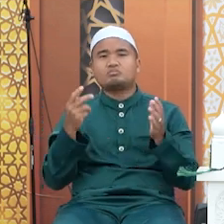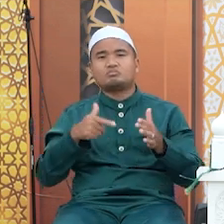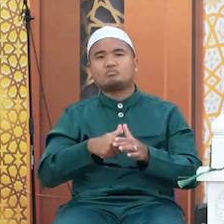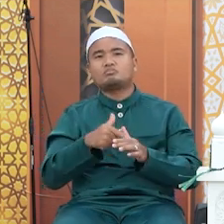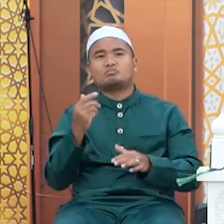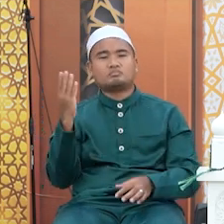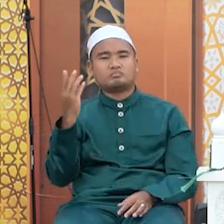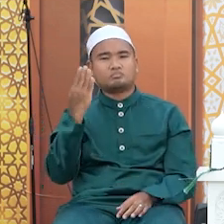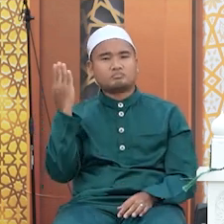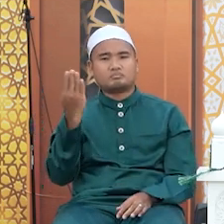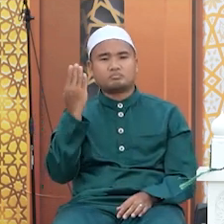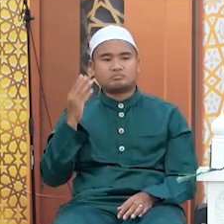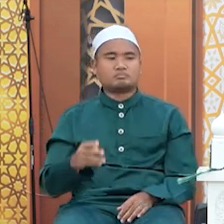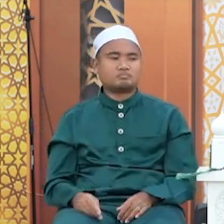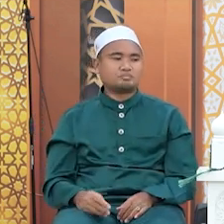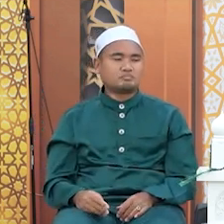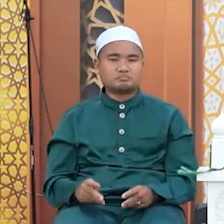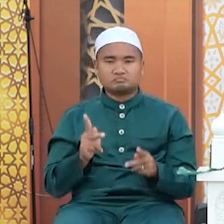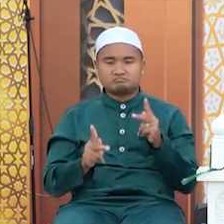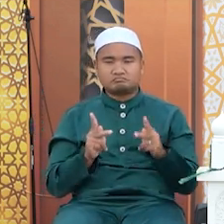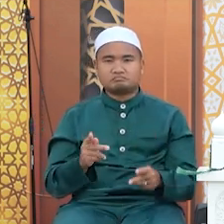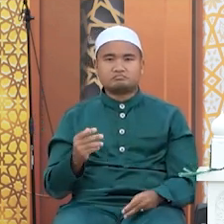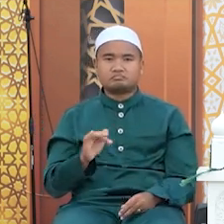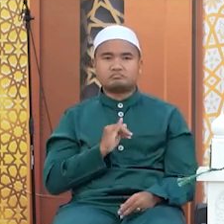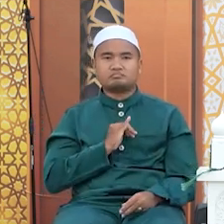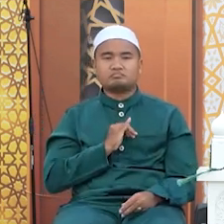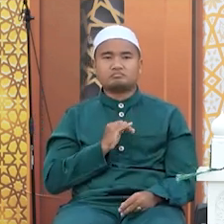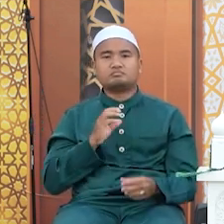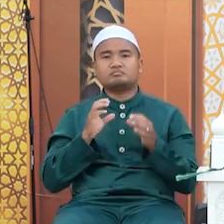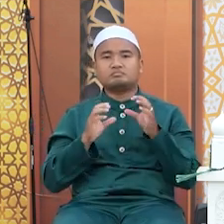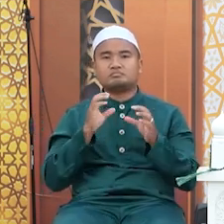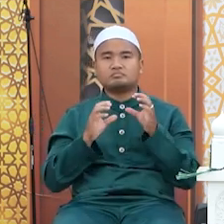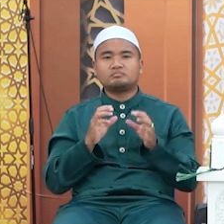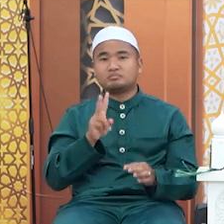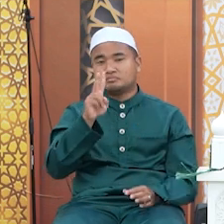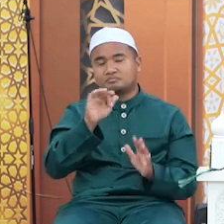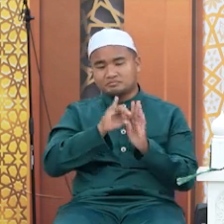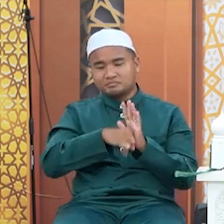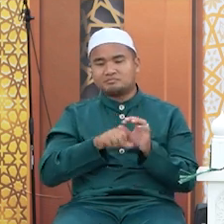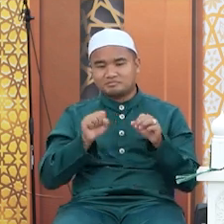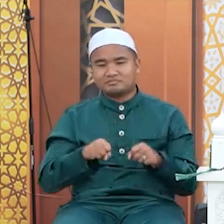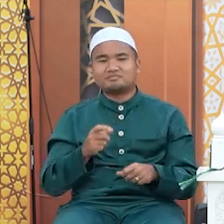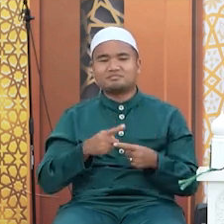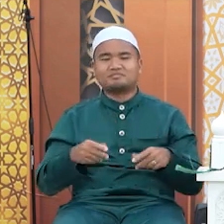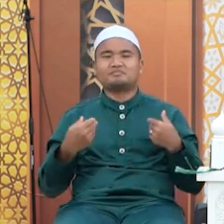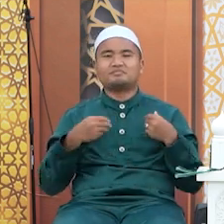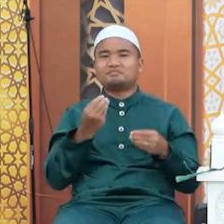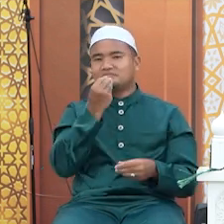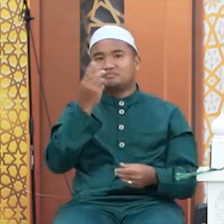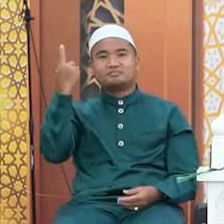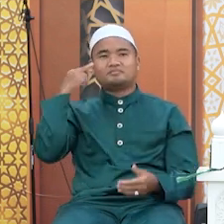katalah, kalau saya nak ceramah 2 jam lagi boleh, tapi saya tengok makanan tadi ada dah. Jadi kaedah